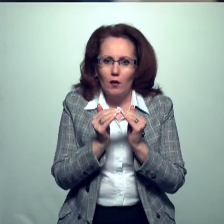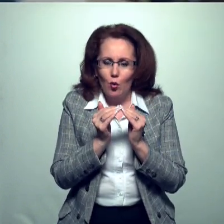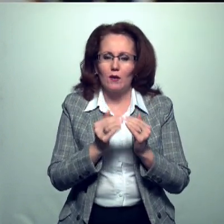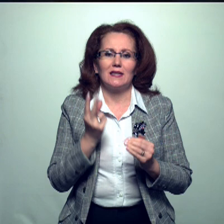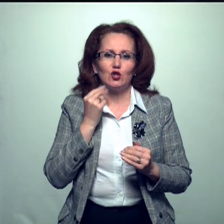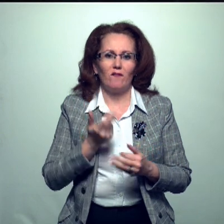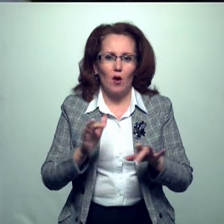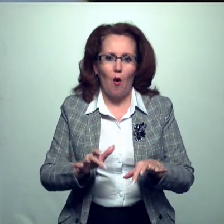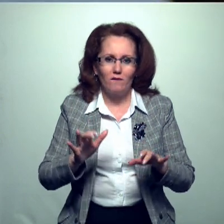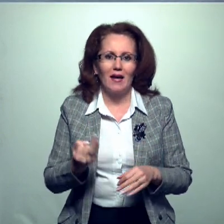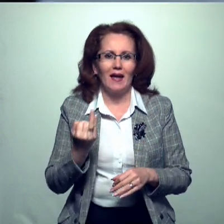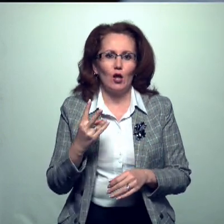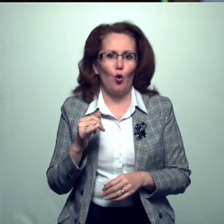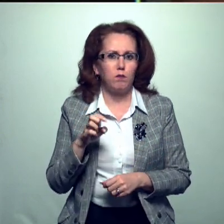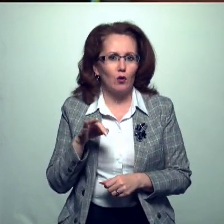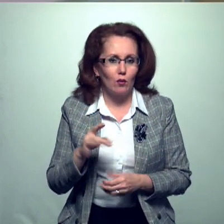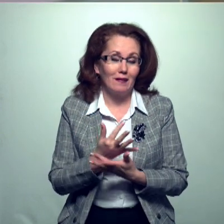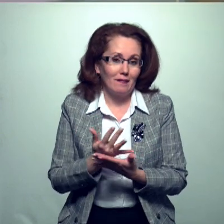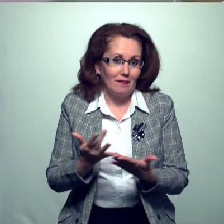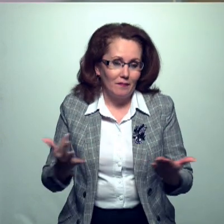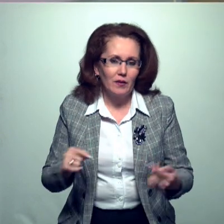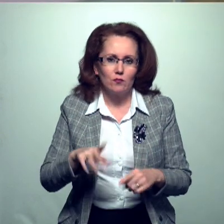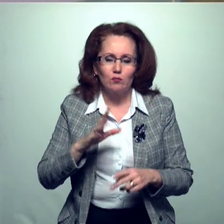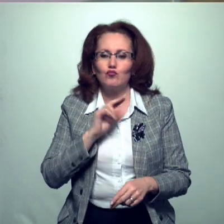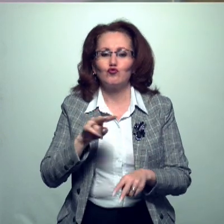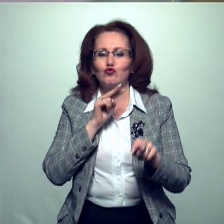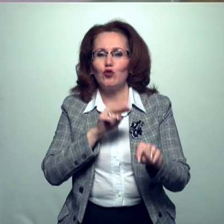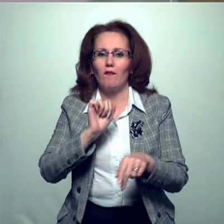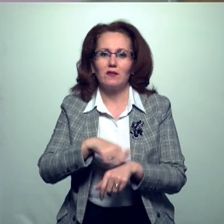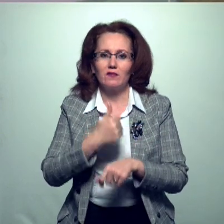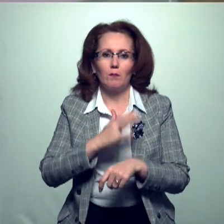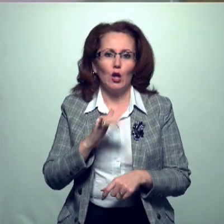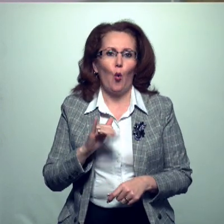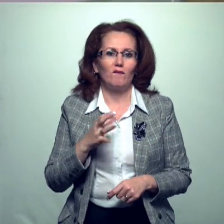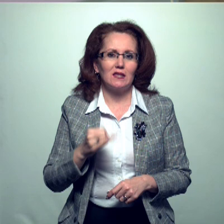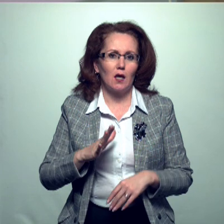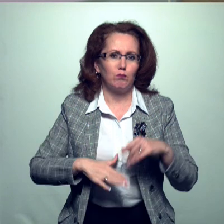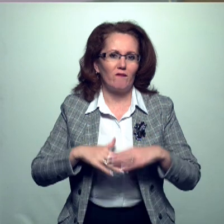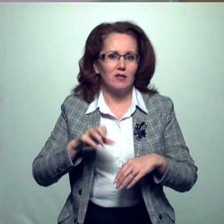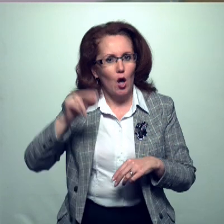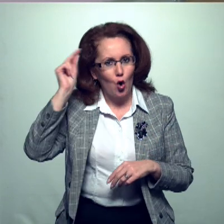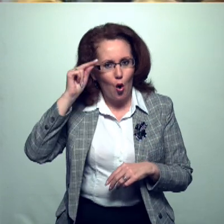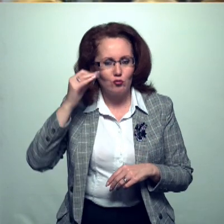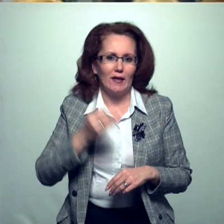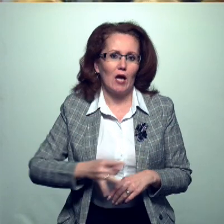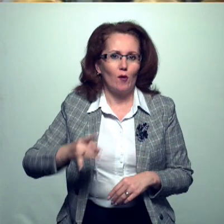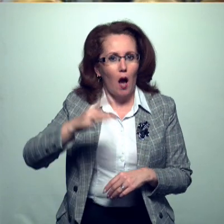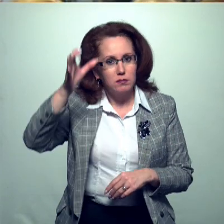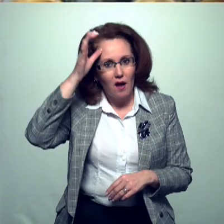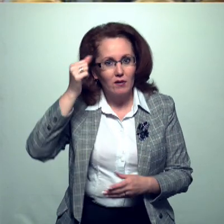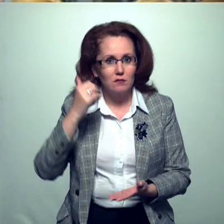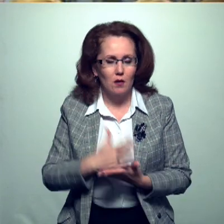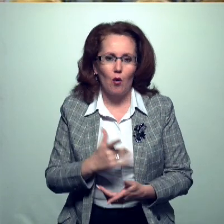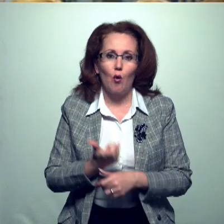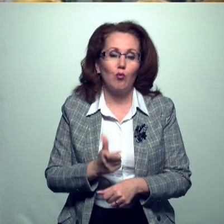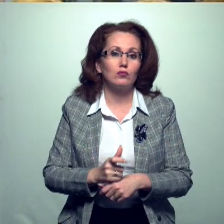аквариум. Шефство над большеволковскими школьниками возьмут Увинский профессиональный колледж и региональный образовательный центр. Получилось очень